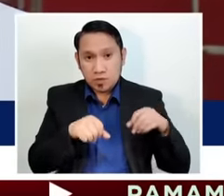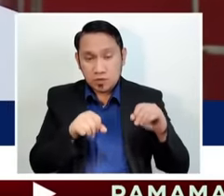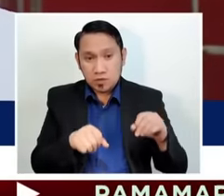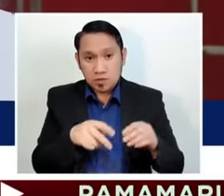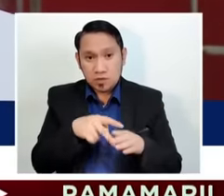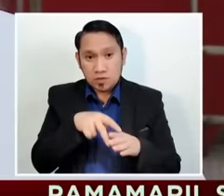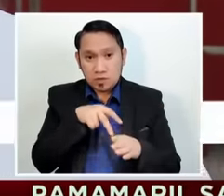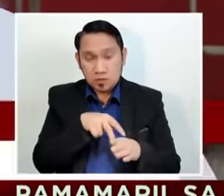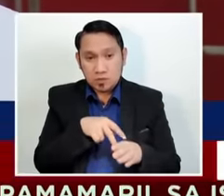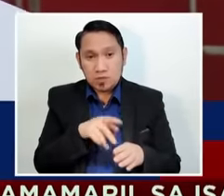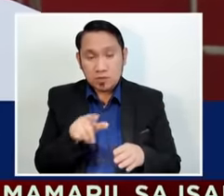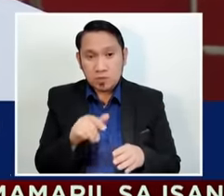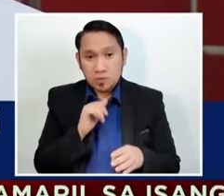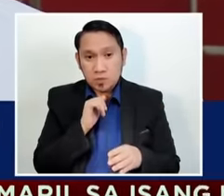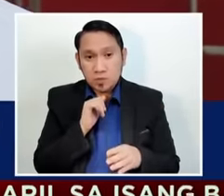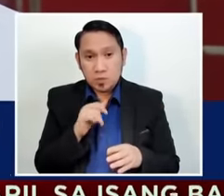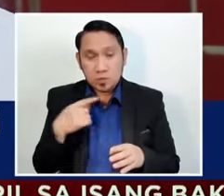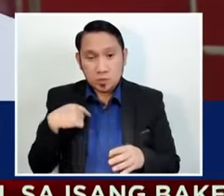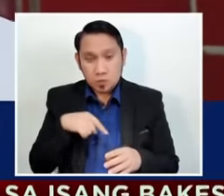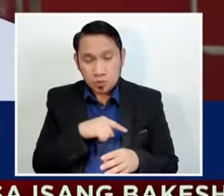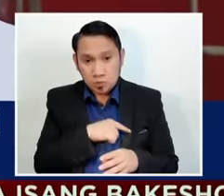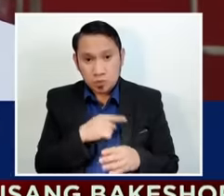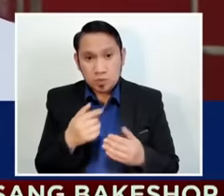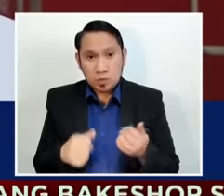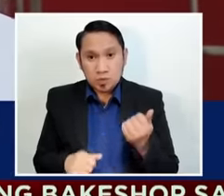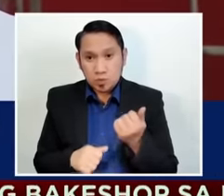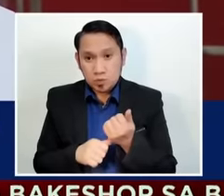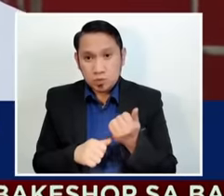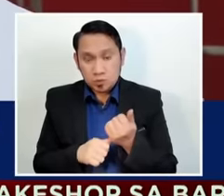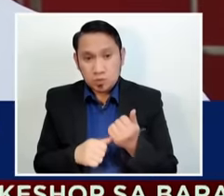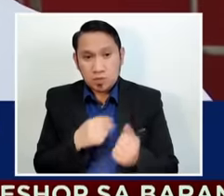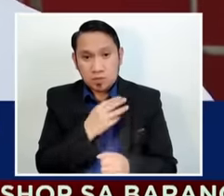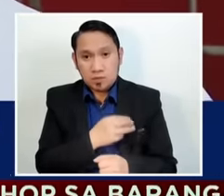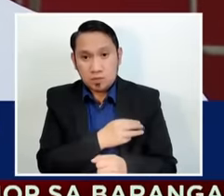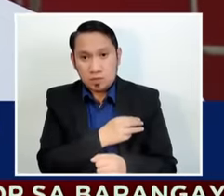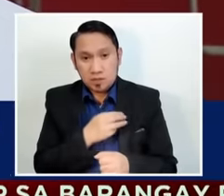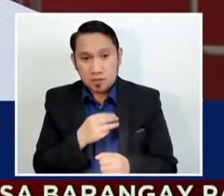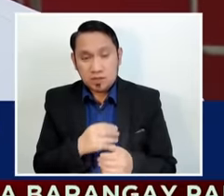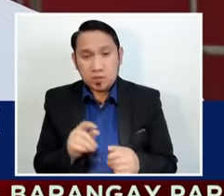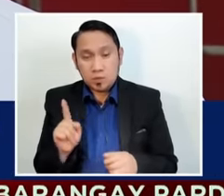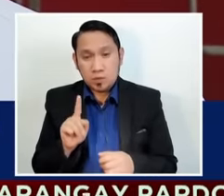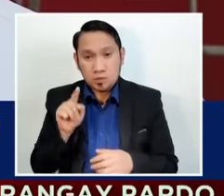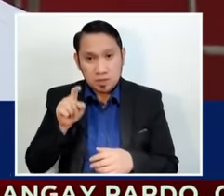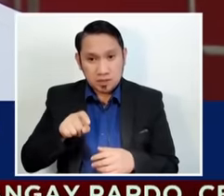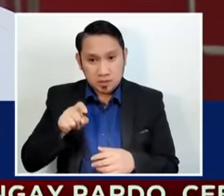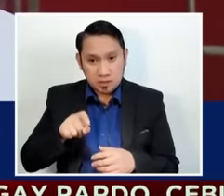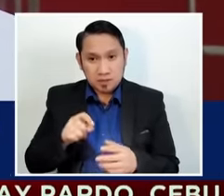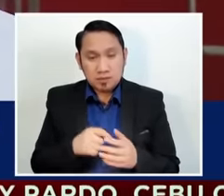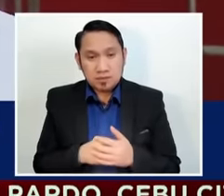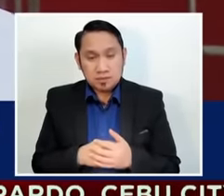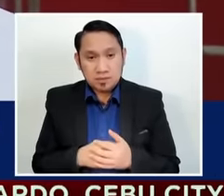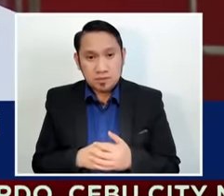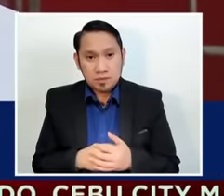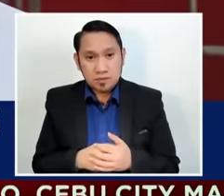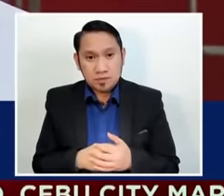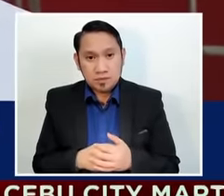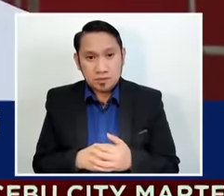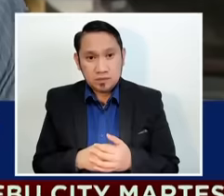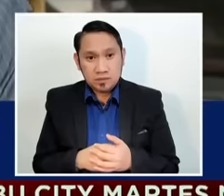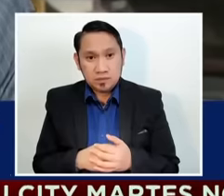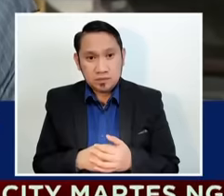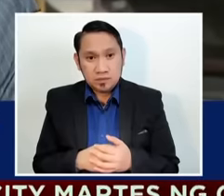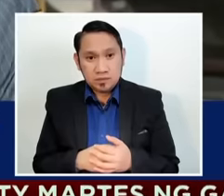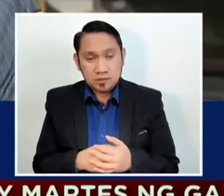So talagang we will extend the full assistance po ng medical at ano pang mga pangangailangan ng parehong biker at ang passenger